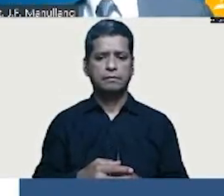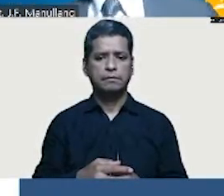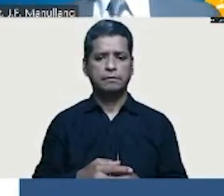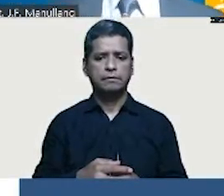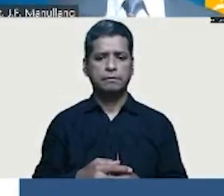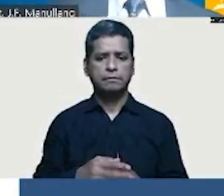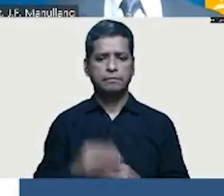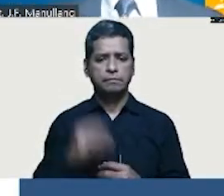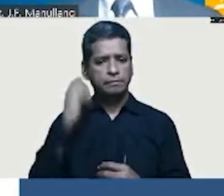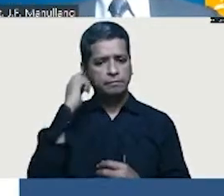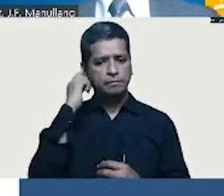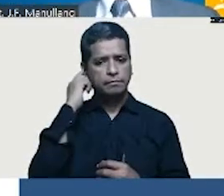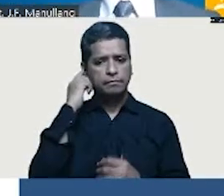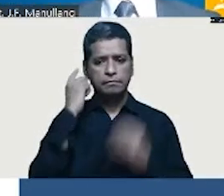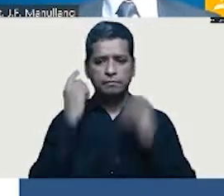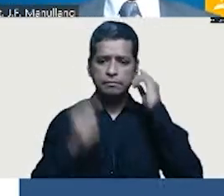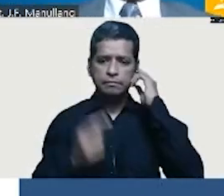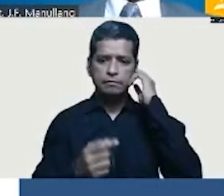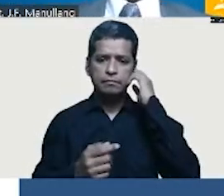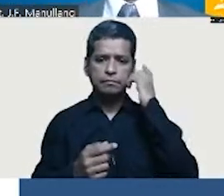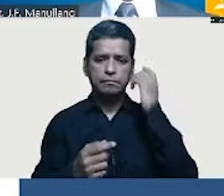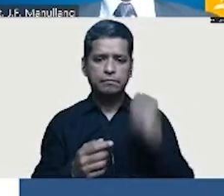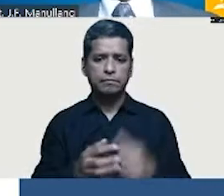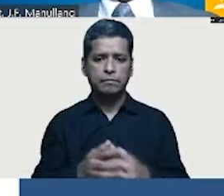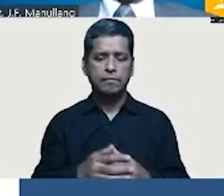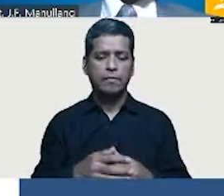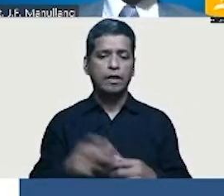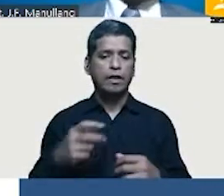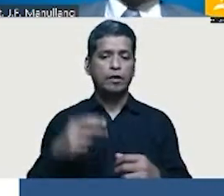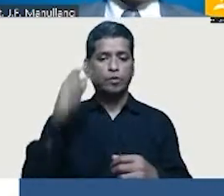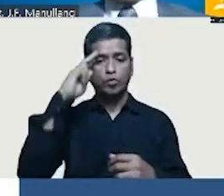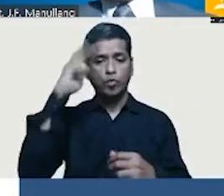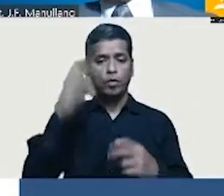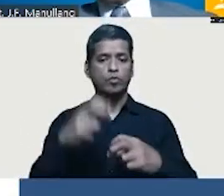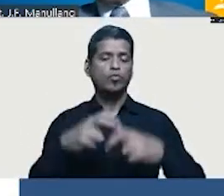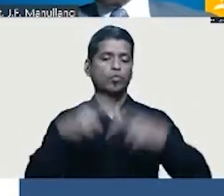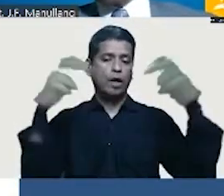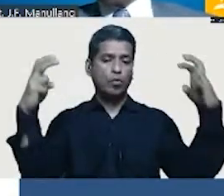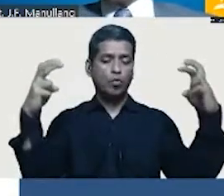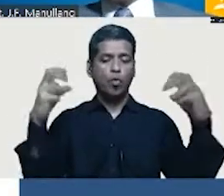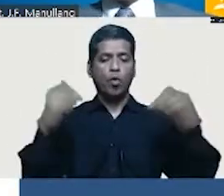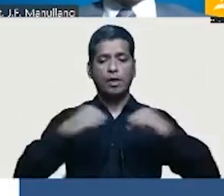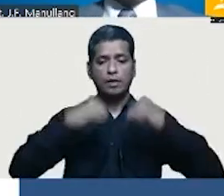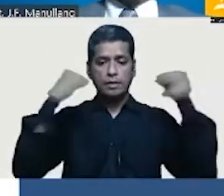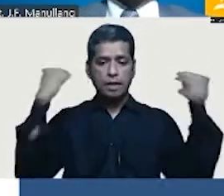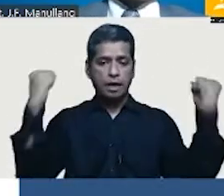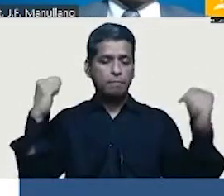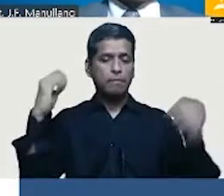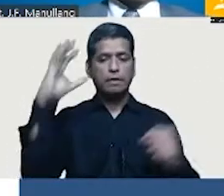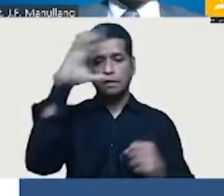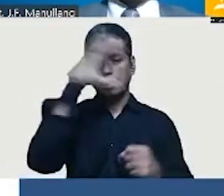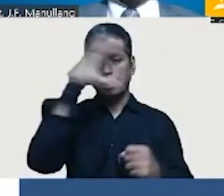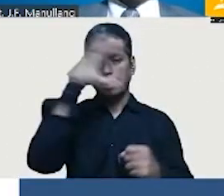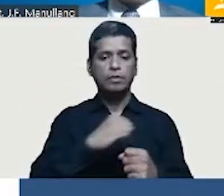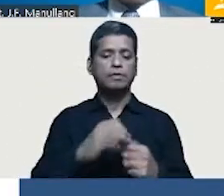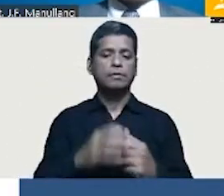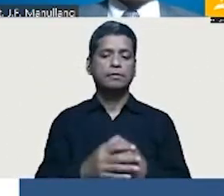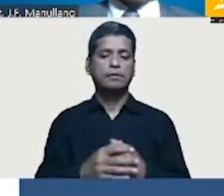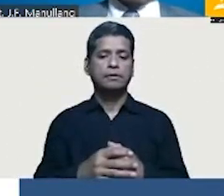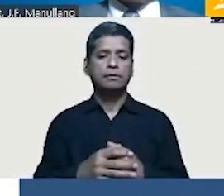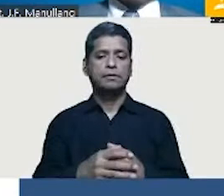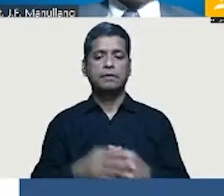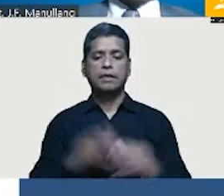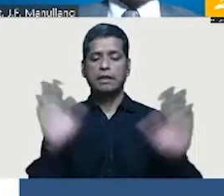kata lain Bagi Tuhan Yang Maha Esa nah yang maha mengetahui Maha hadir Maha dalam segala hal yang